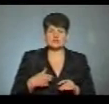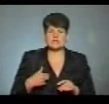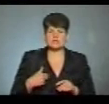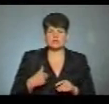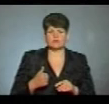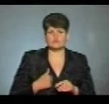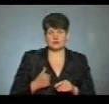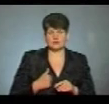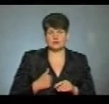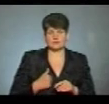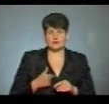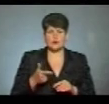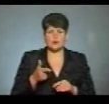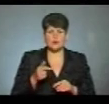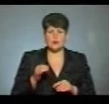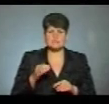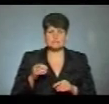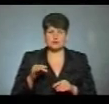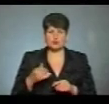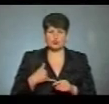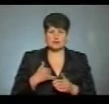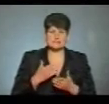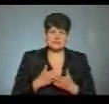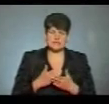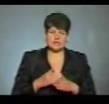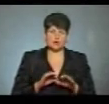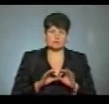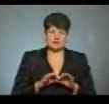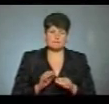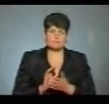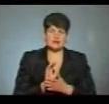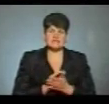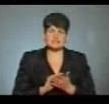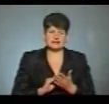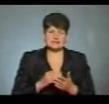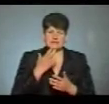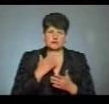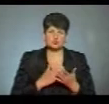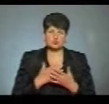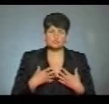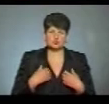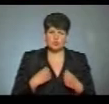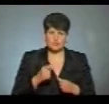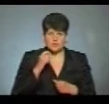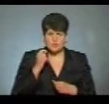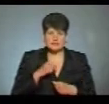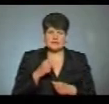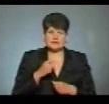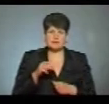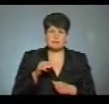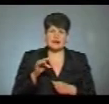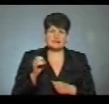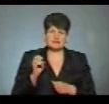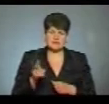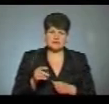воєнного госпіталю, так, в нас є коментар прес-секретаря Національної служби здоров'я України Христини Петрик з приводу